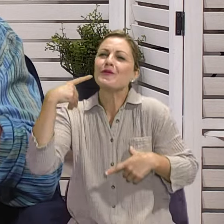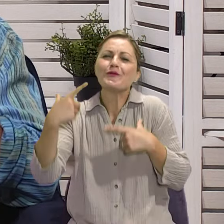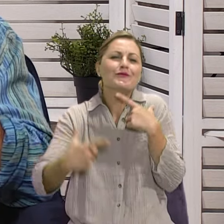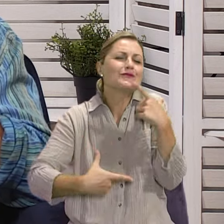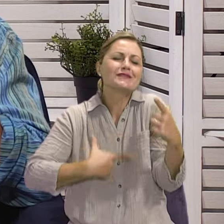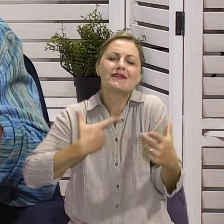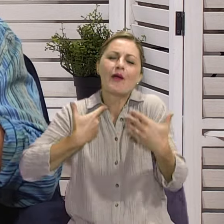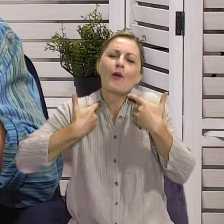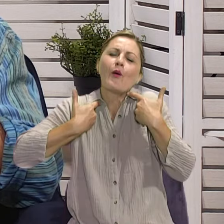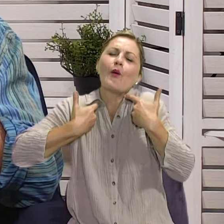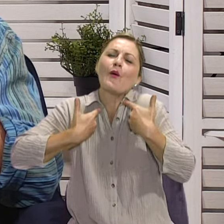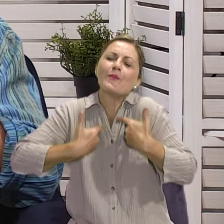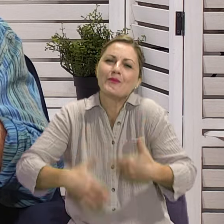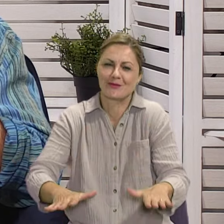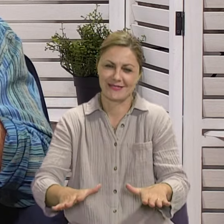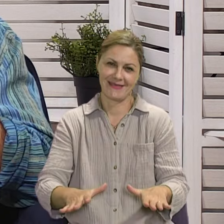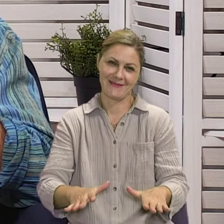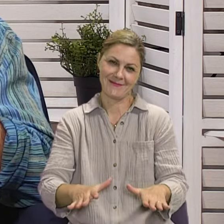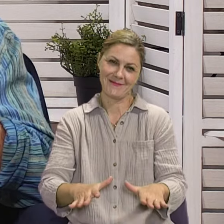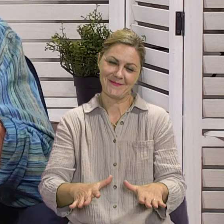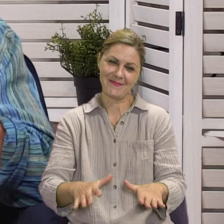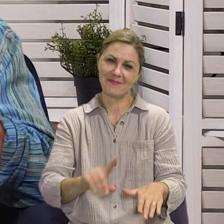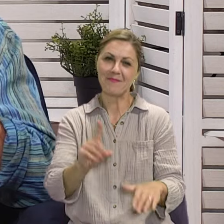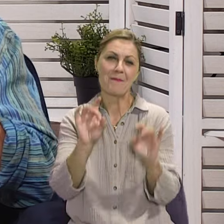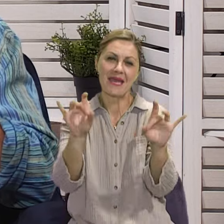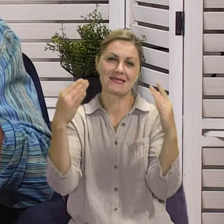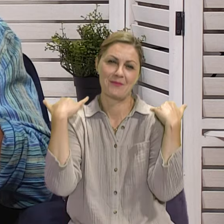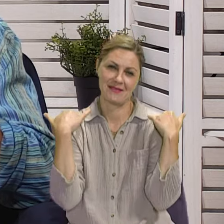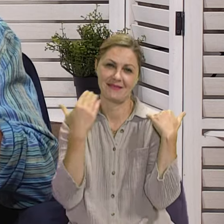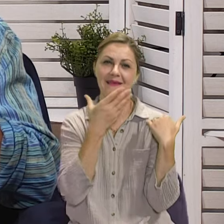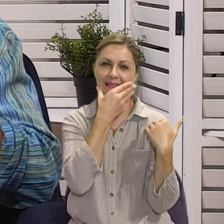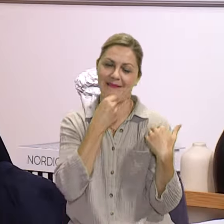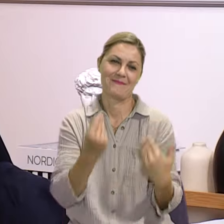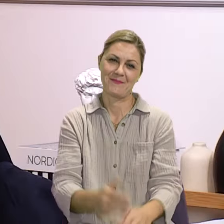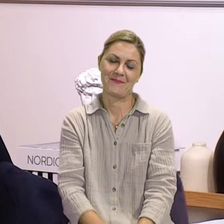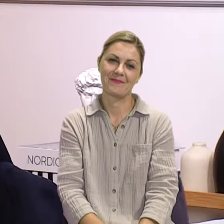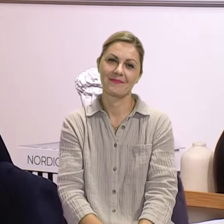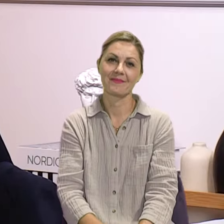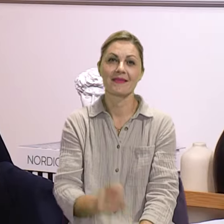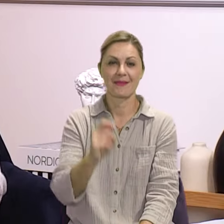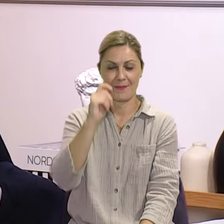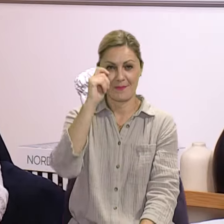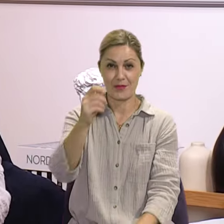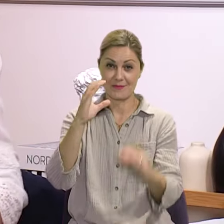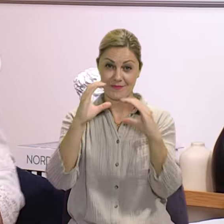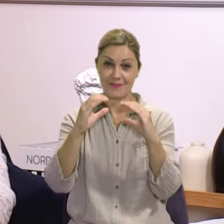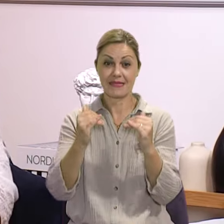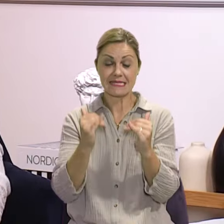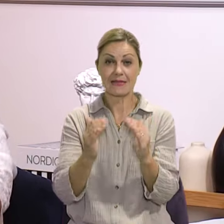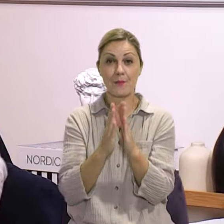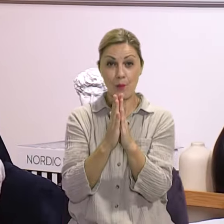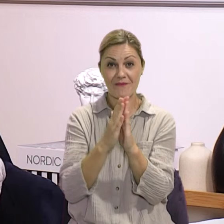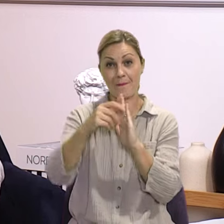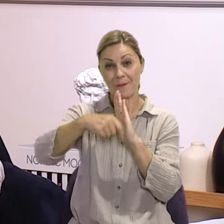ovako, bez ikakvog zadatka. I opterećenja. Hvala vam lijepa. Hvala. Poštovani gledatelji, pogledajmo